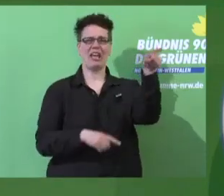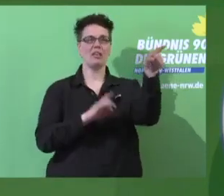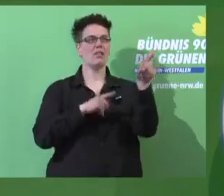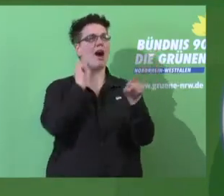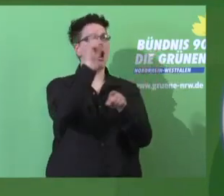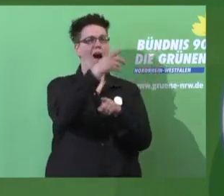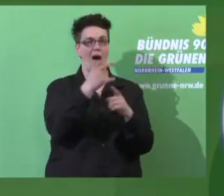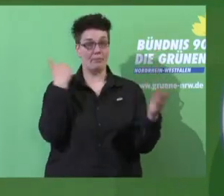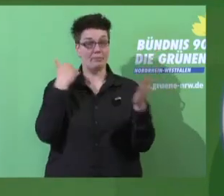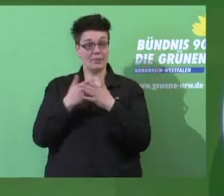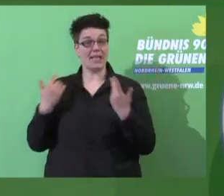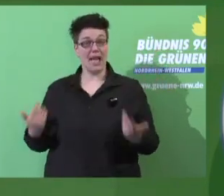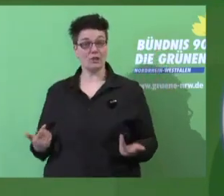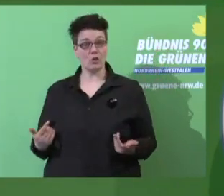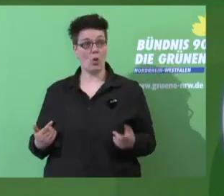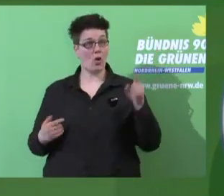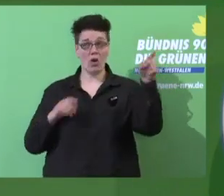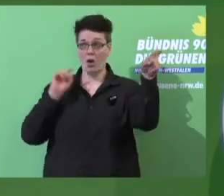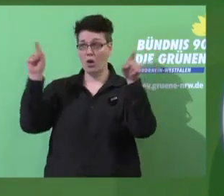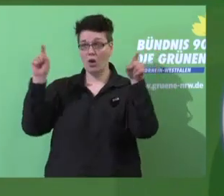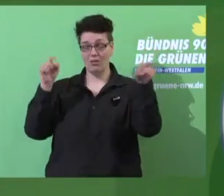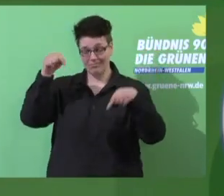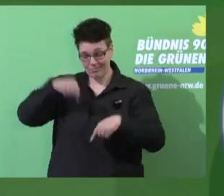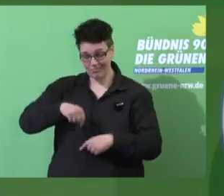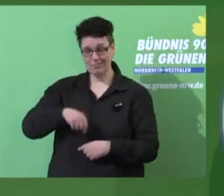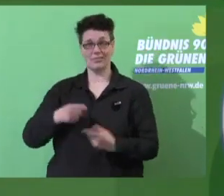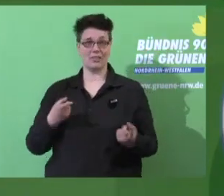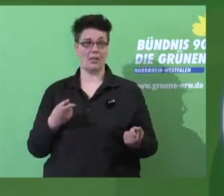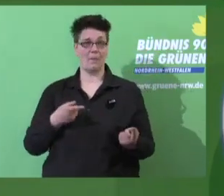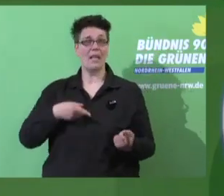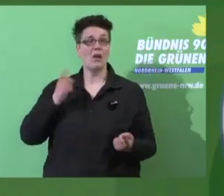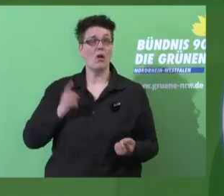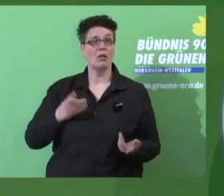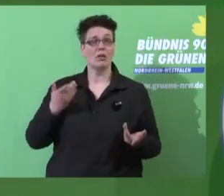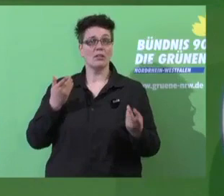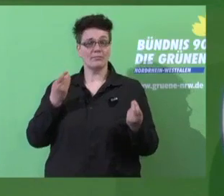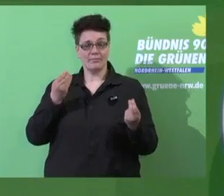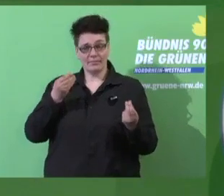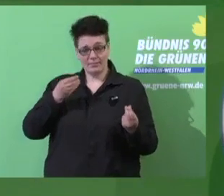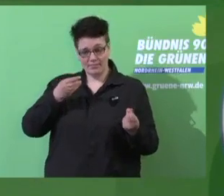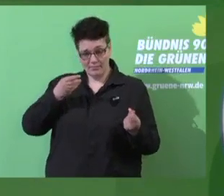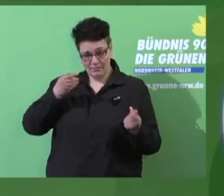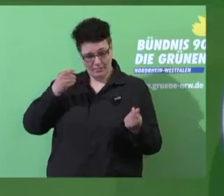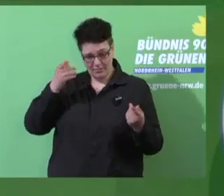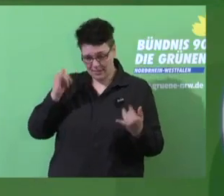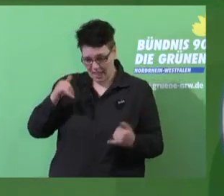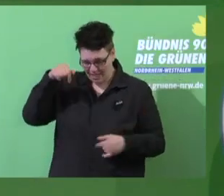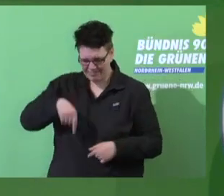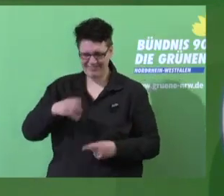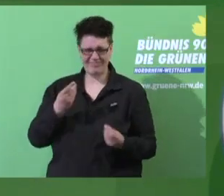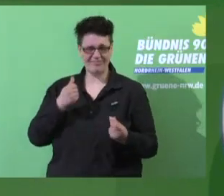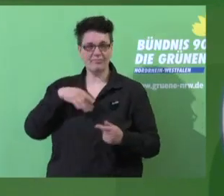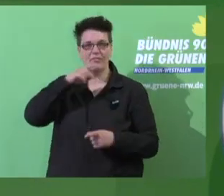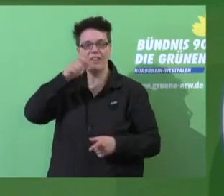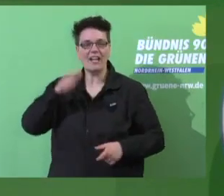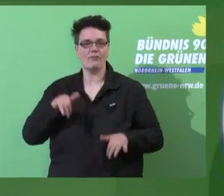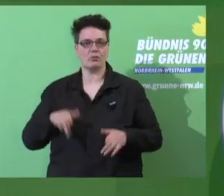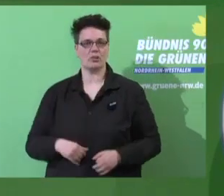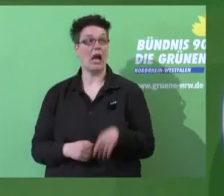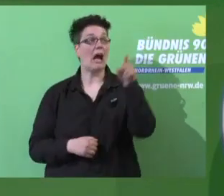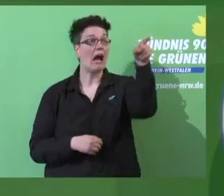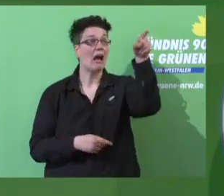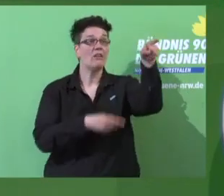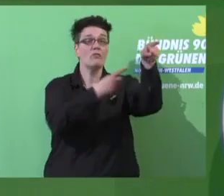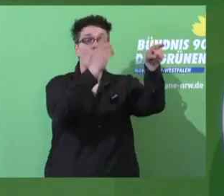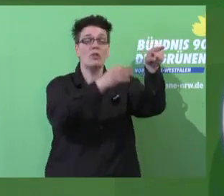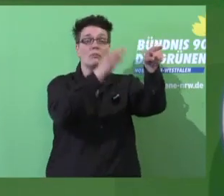100% der öffentlichen Hand gehört und damit zu 100% im Grunde den Menschen in Deutschland gehört, eine Bahn, die sich verantwortlich dafür